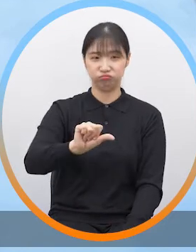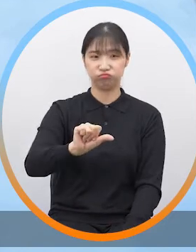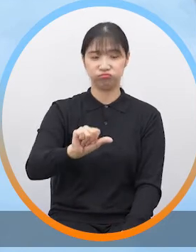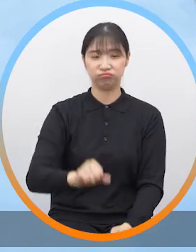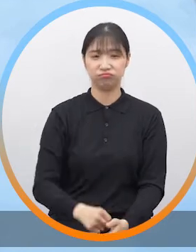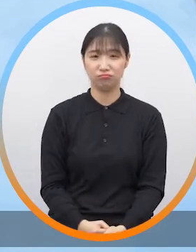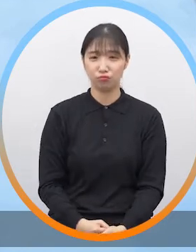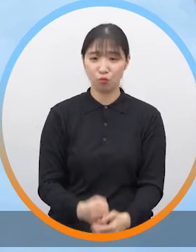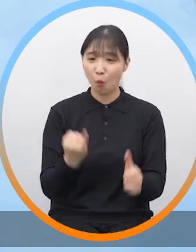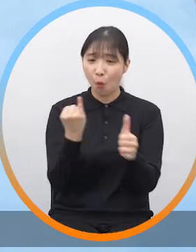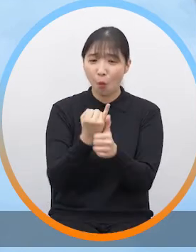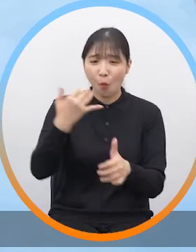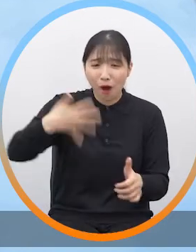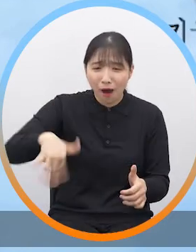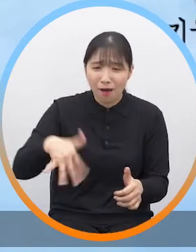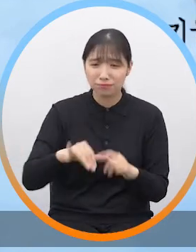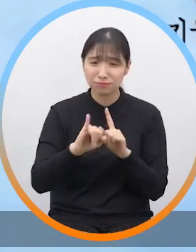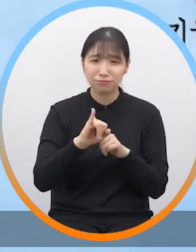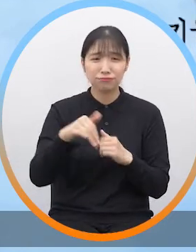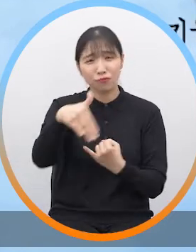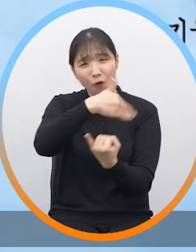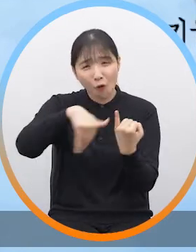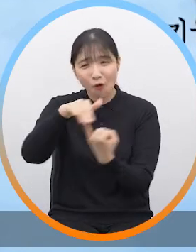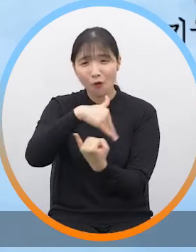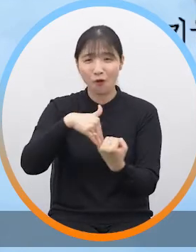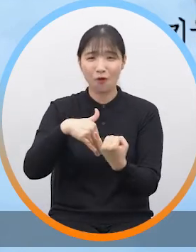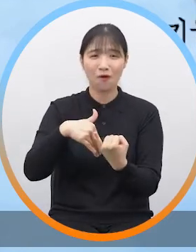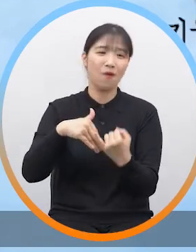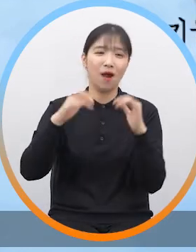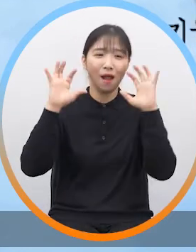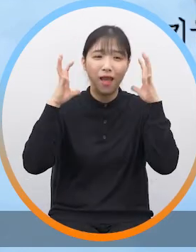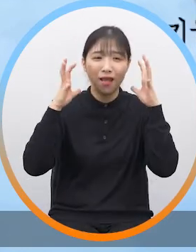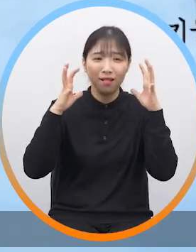아들이었습니다. 시집 안 간 처녀가 집에서